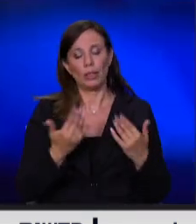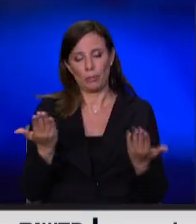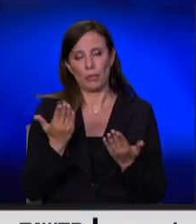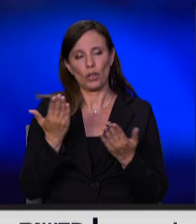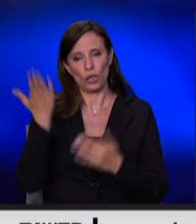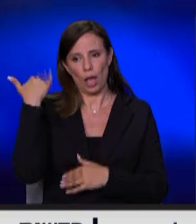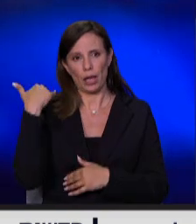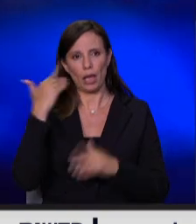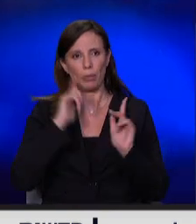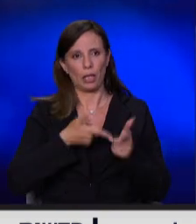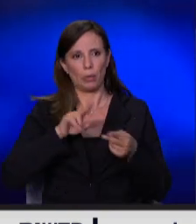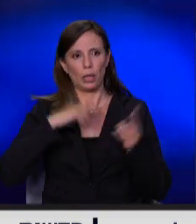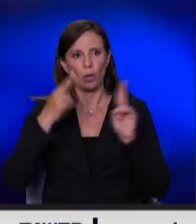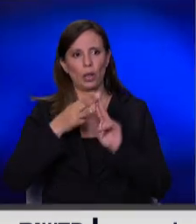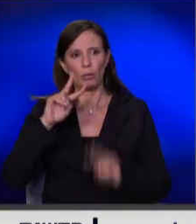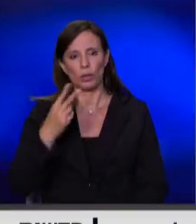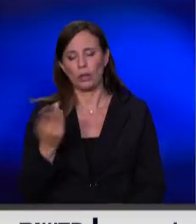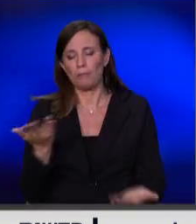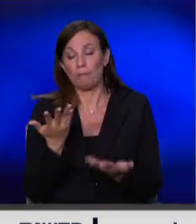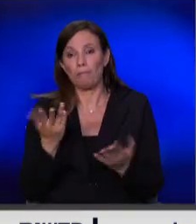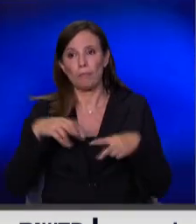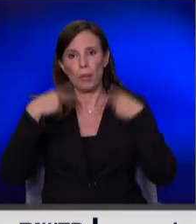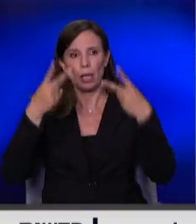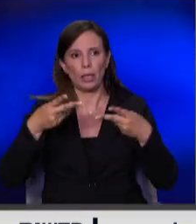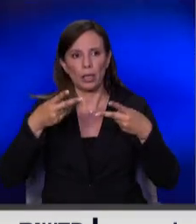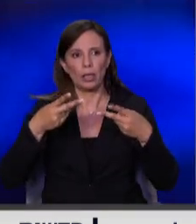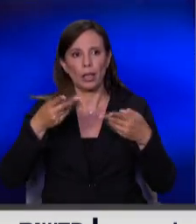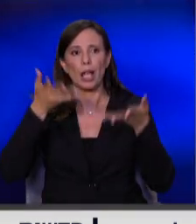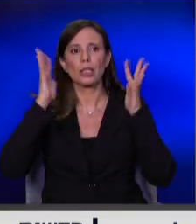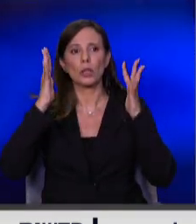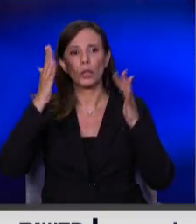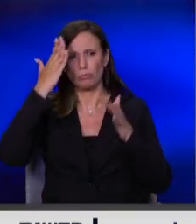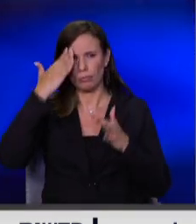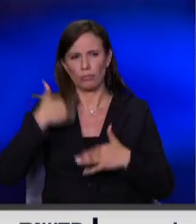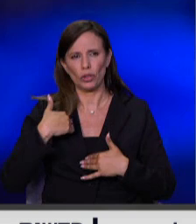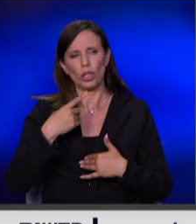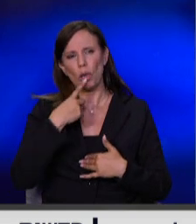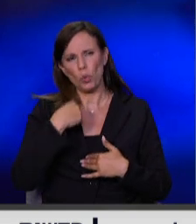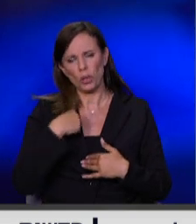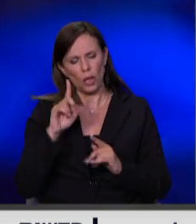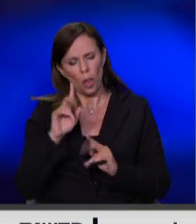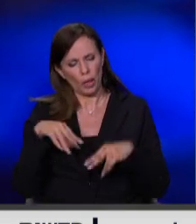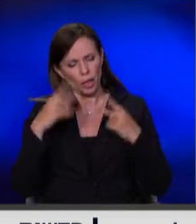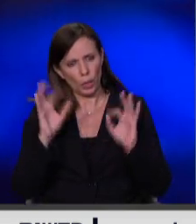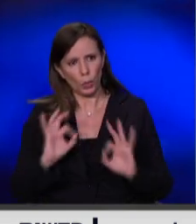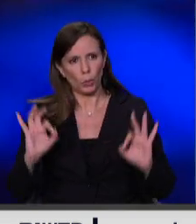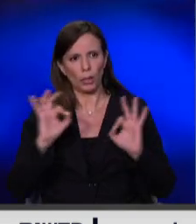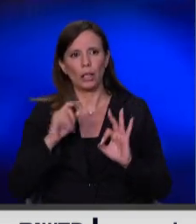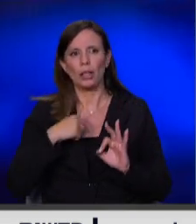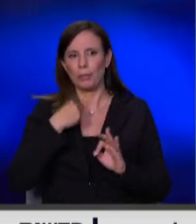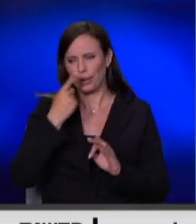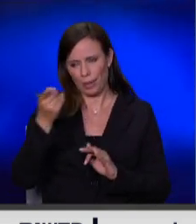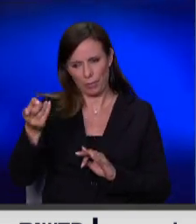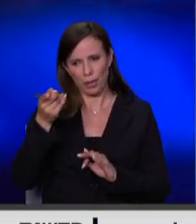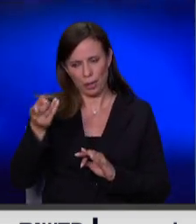пережить, что это будет, какой кошмар. Когда мне знакомые говорили, да ничего не будет. Я ей